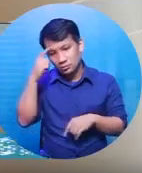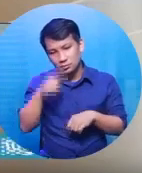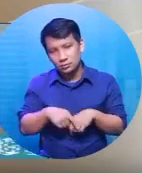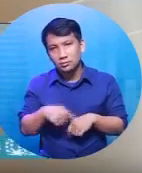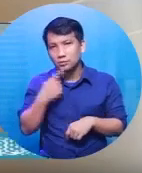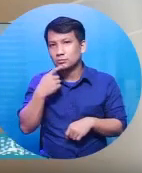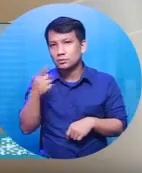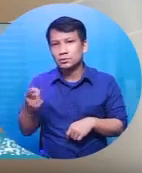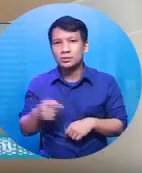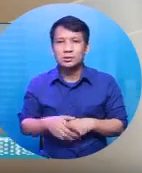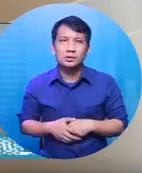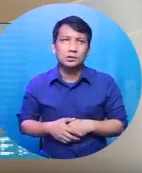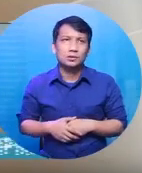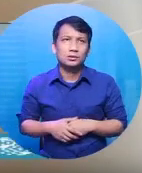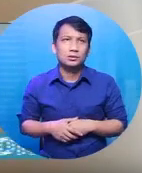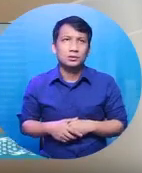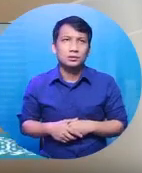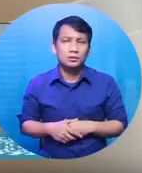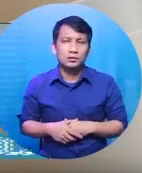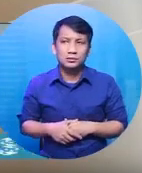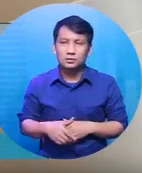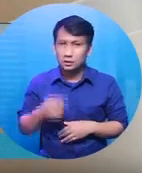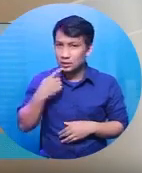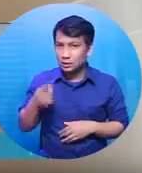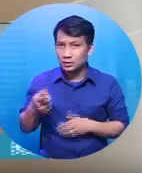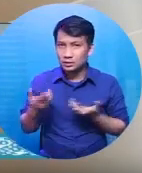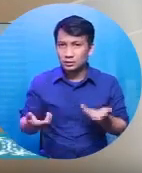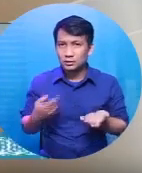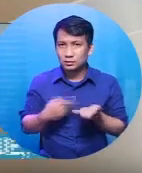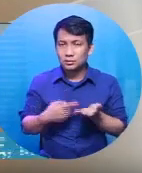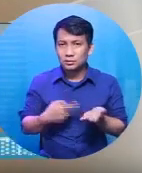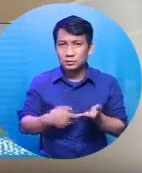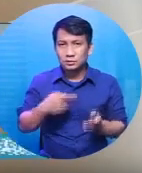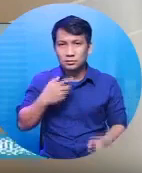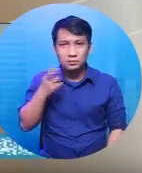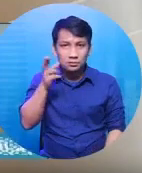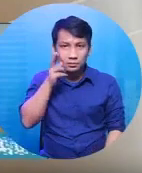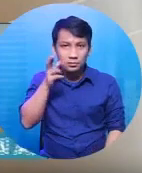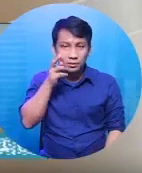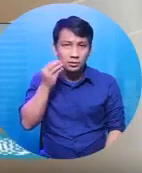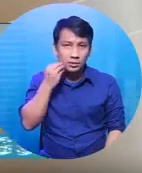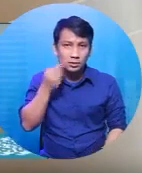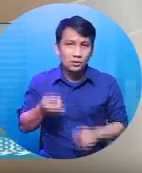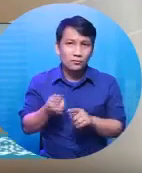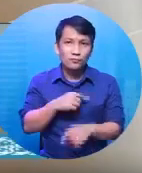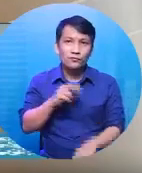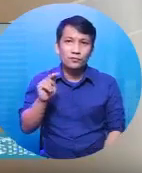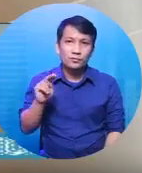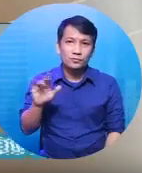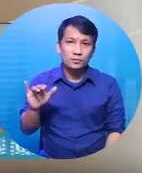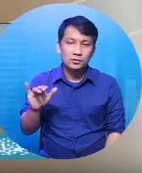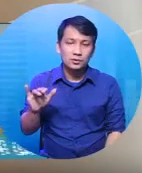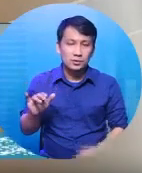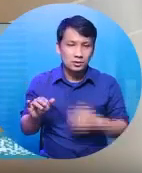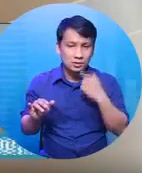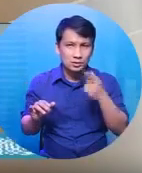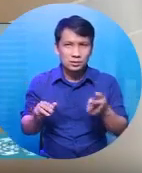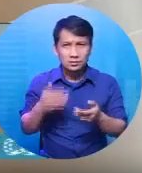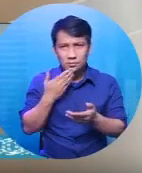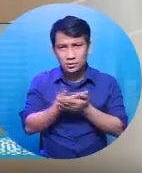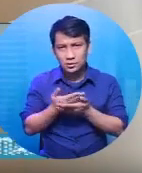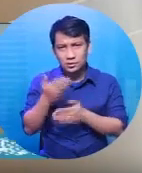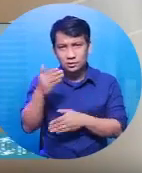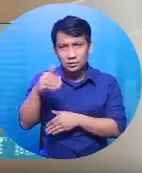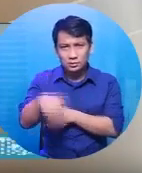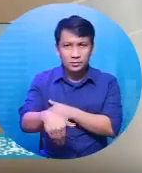sabi ko. Sige po. Nay, sandali, kausapin naman natin si Miss Rochelle Mary Kelly mula New York. Miss Rochelle, magandang gabi